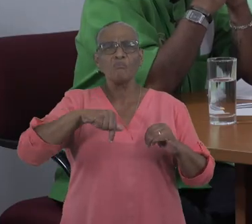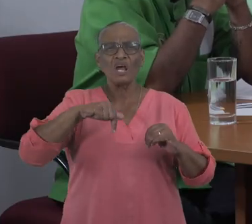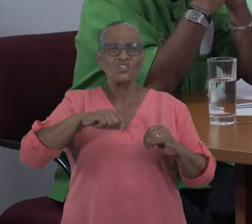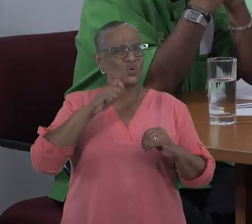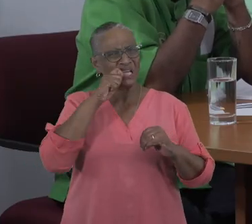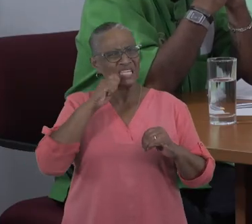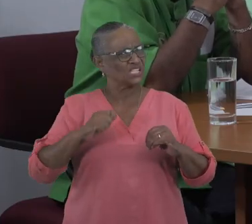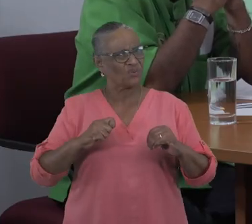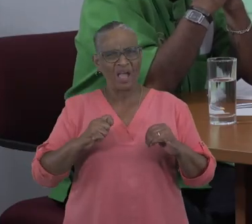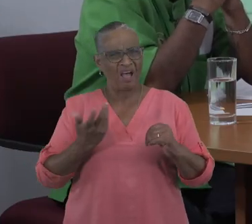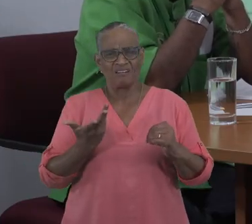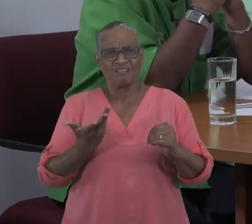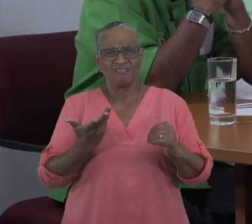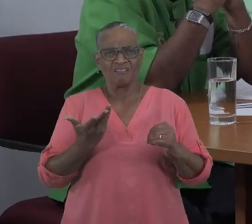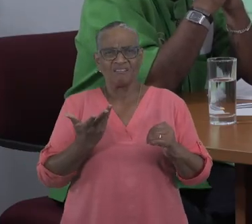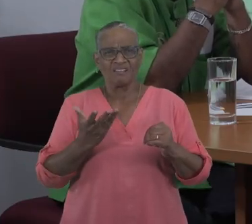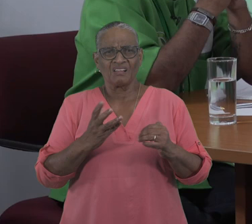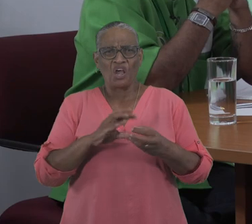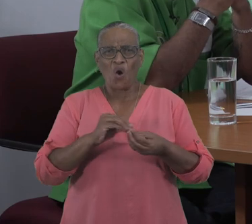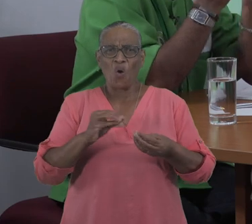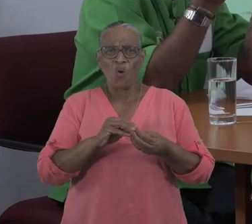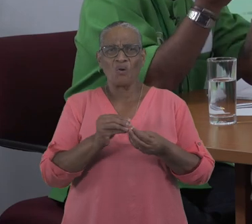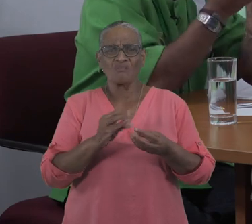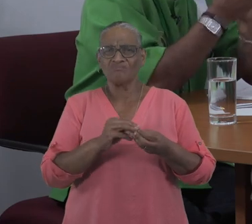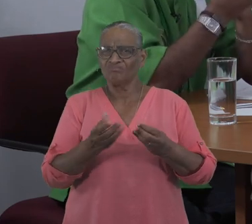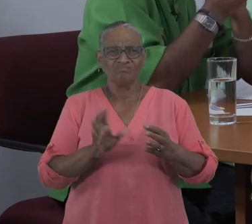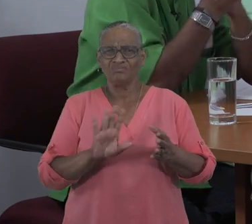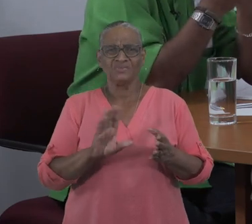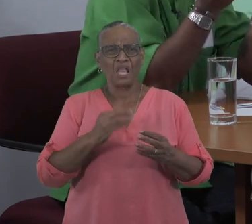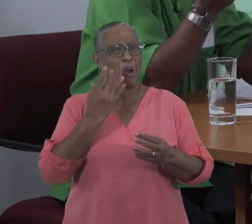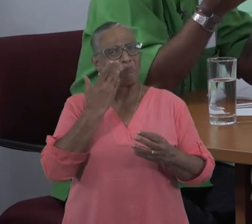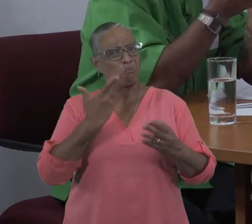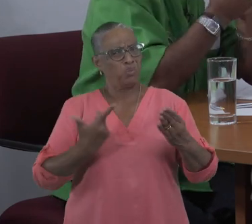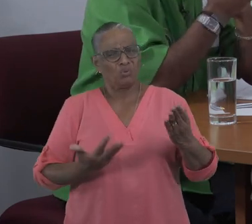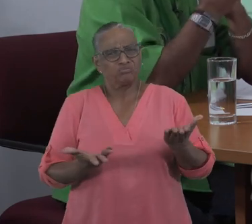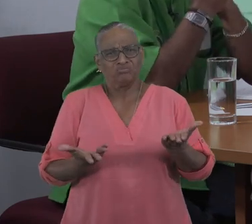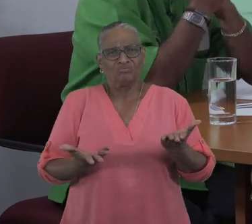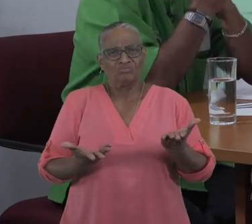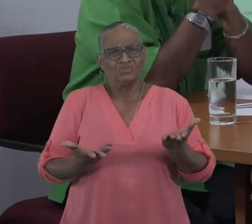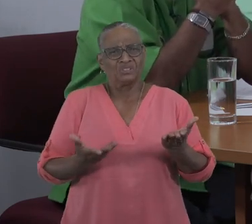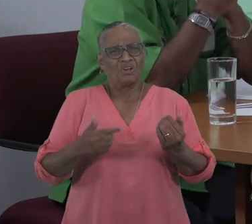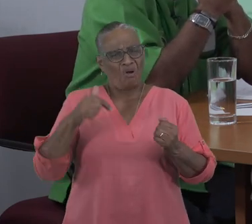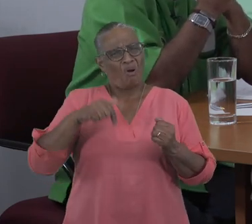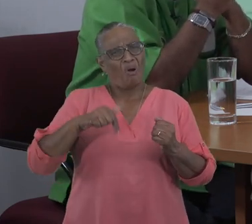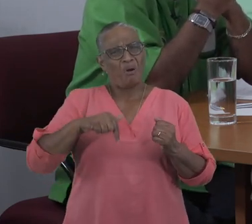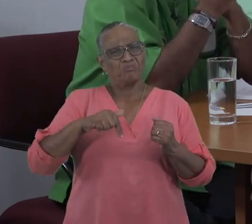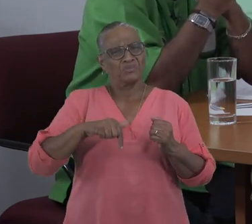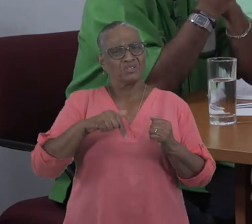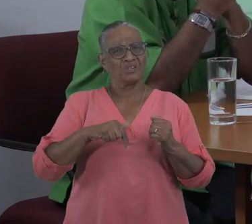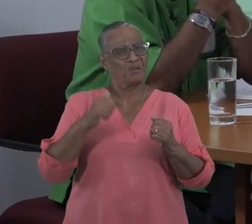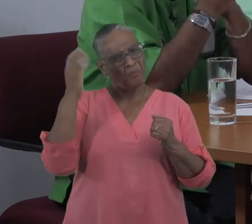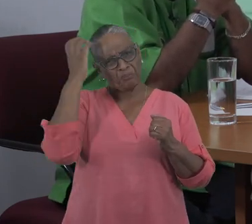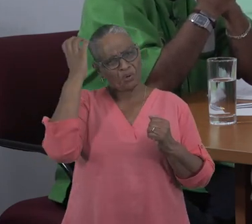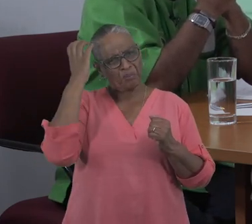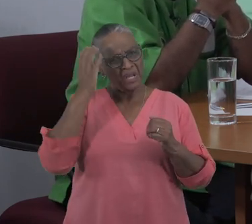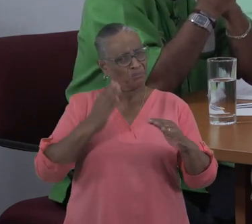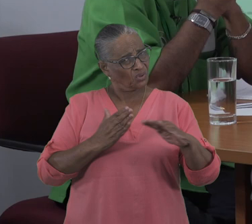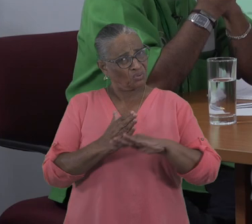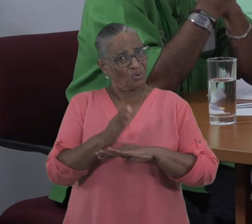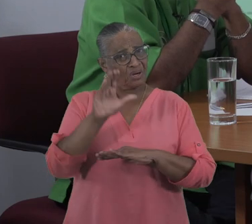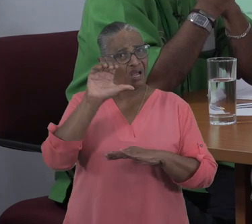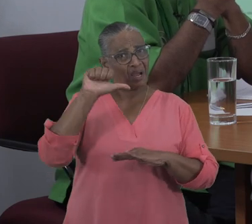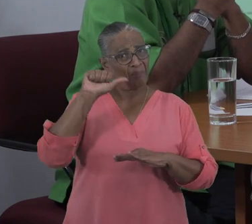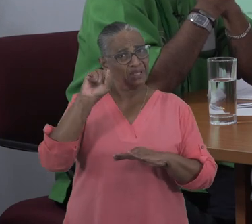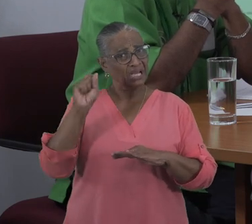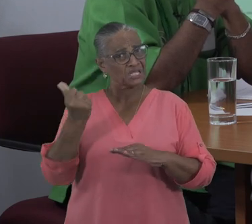blijkt voor puur aan TV, no. No. Want je hebt last van mijn broer. En voor mijn kiesnep consult ook toe van, hey, moet